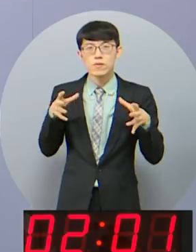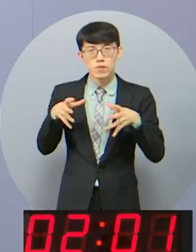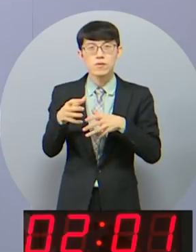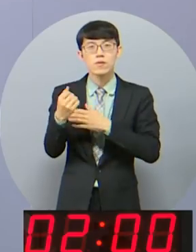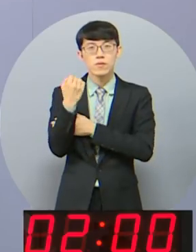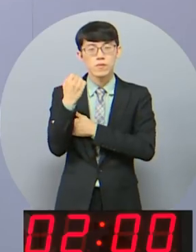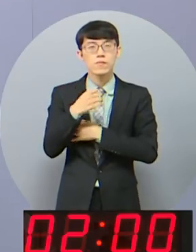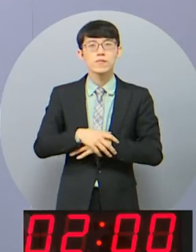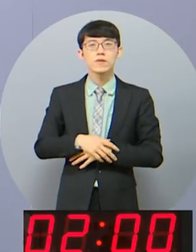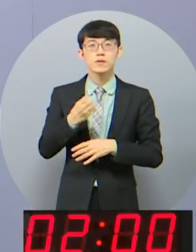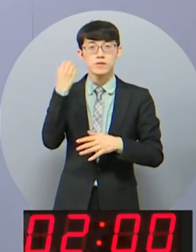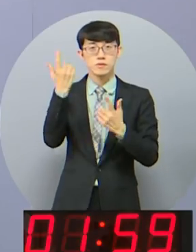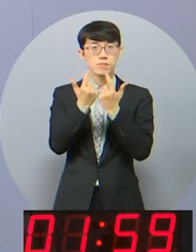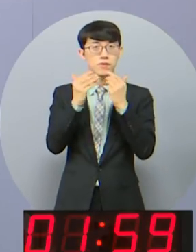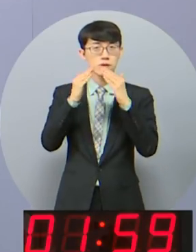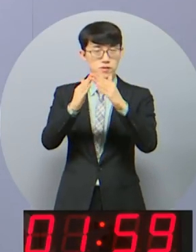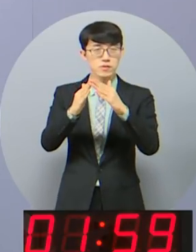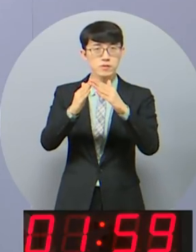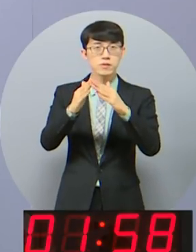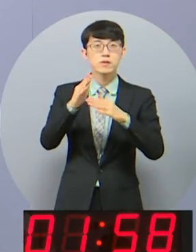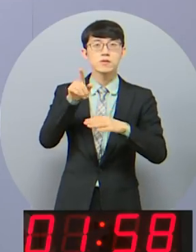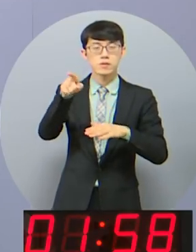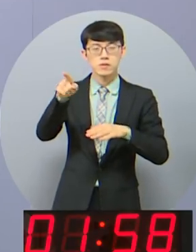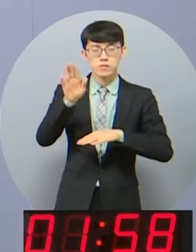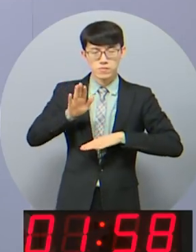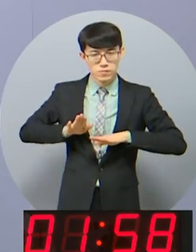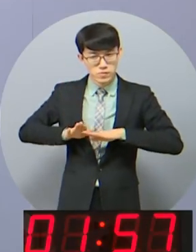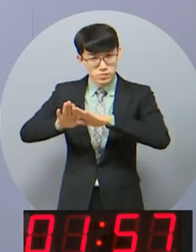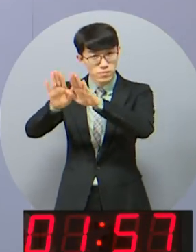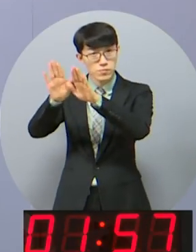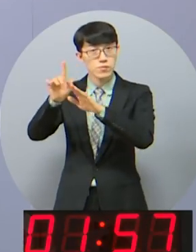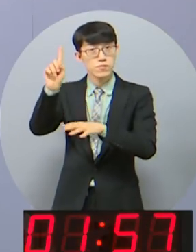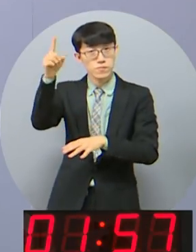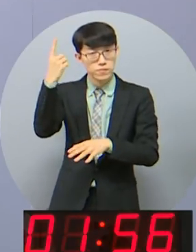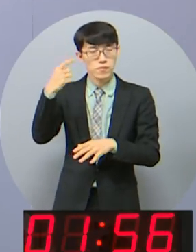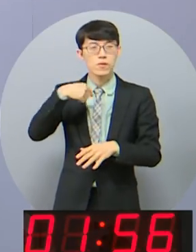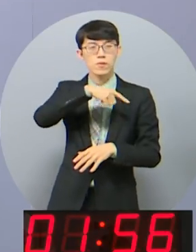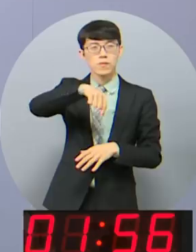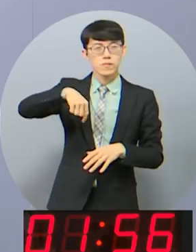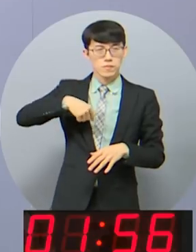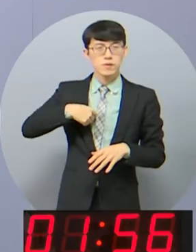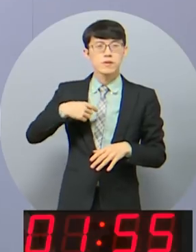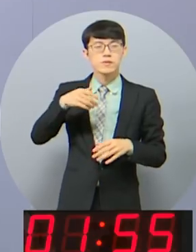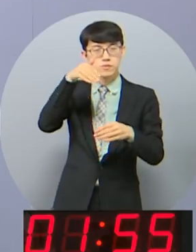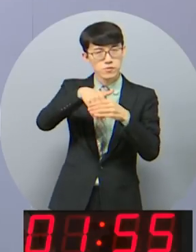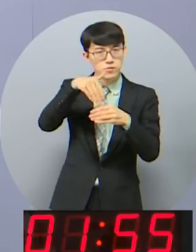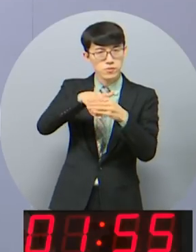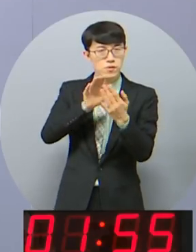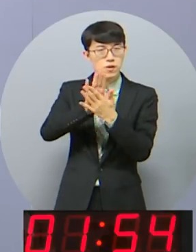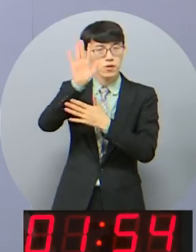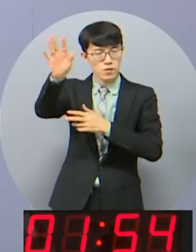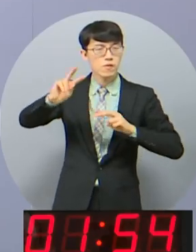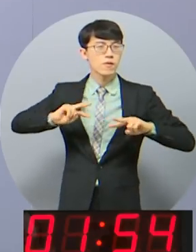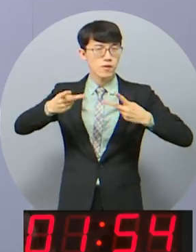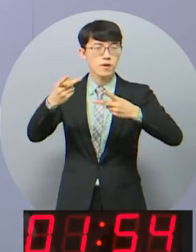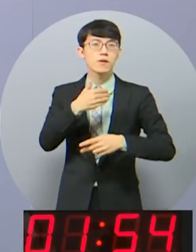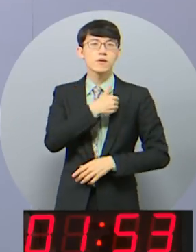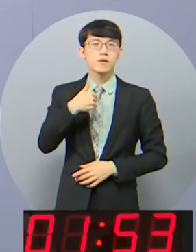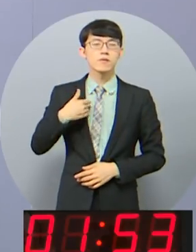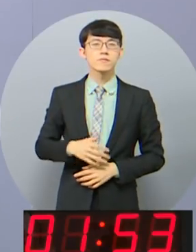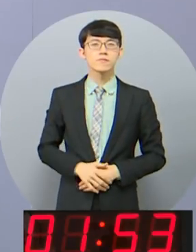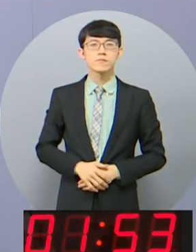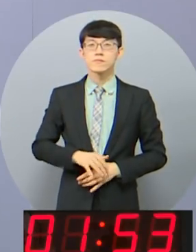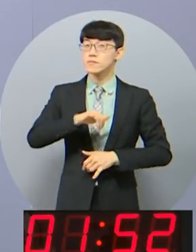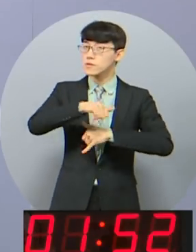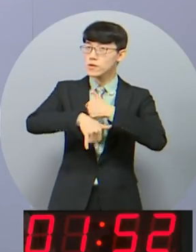步的力量将会在我们这次选举中产生更多质量上的改变。我们的生活面